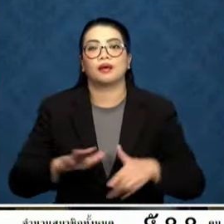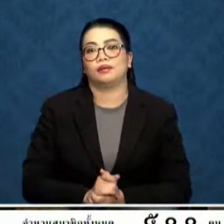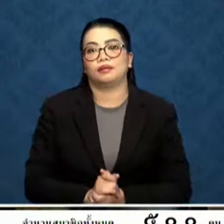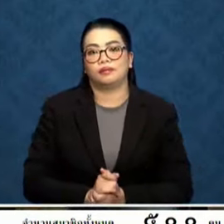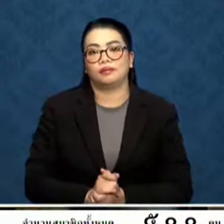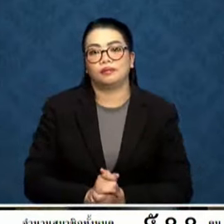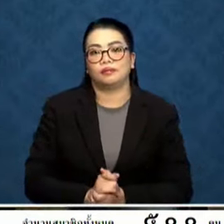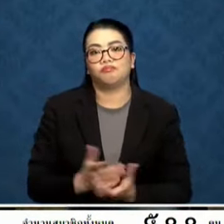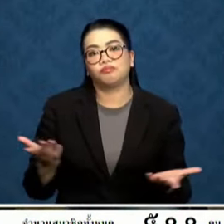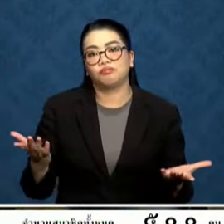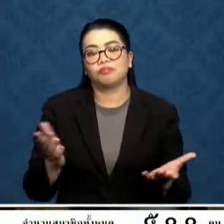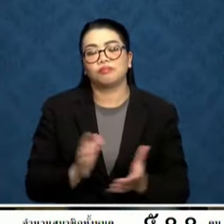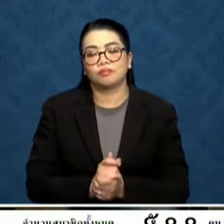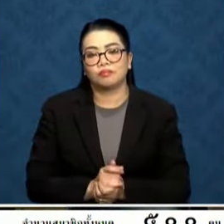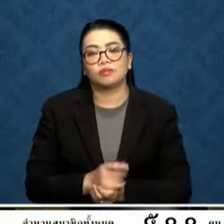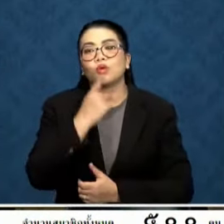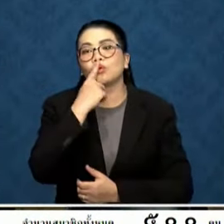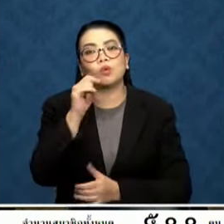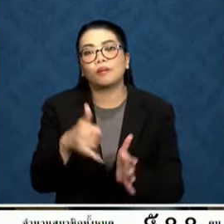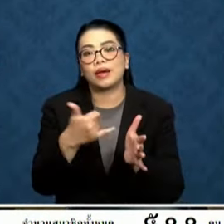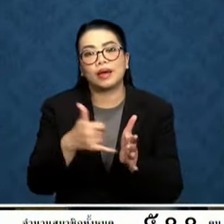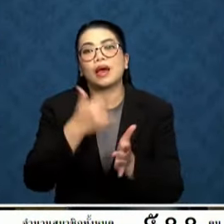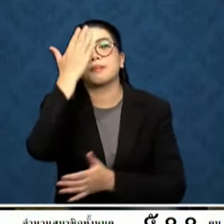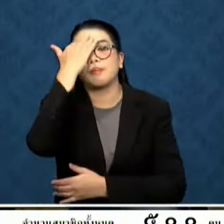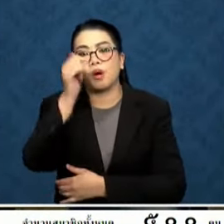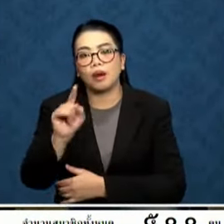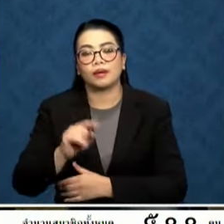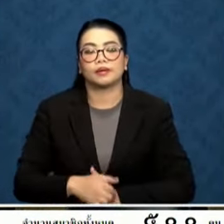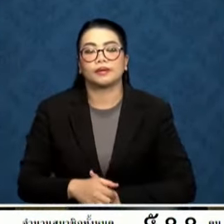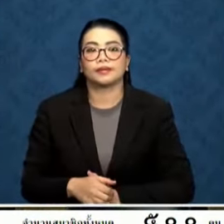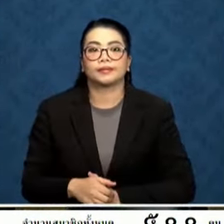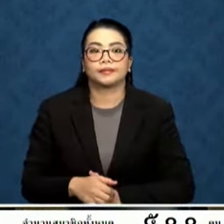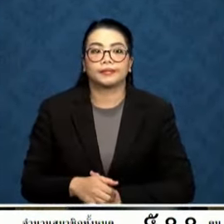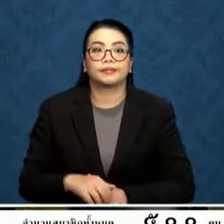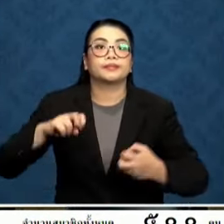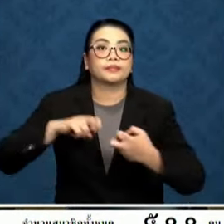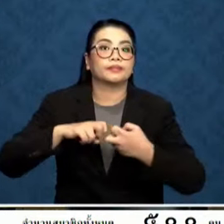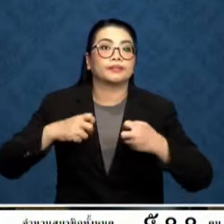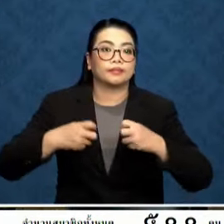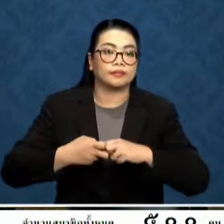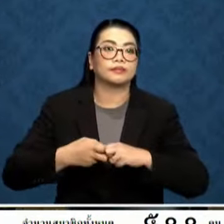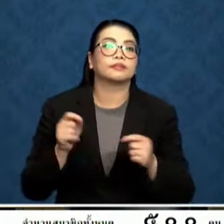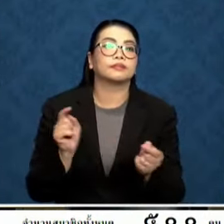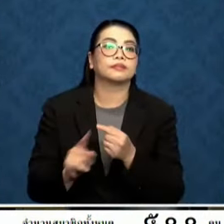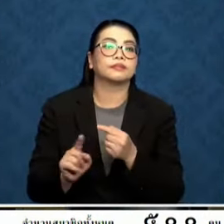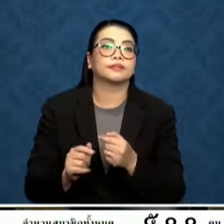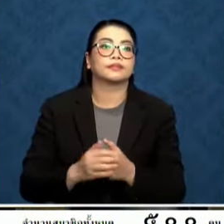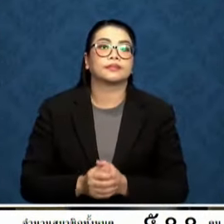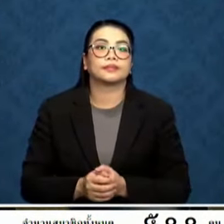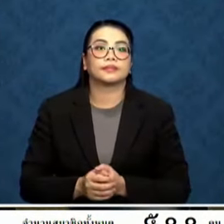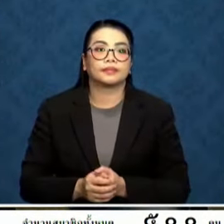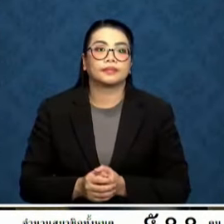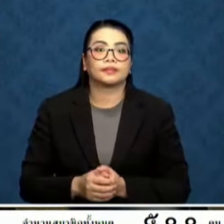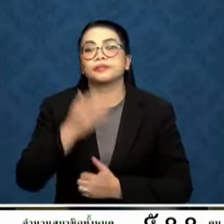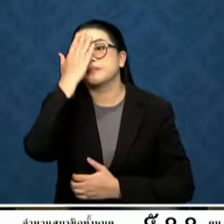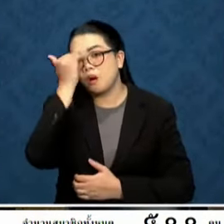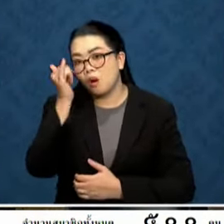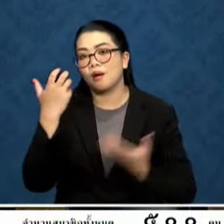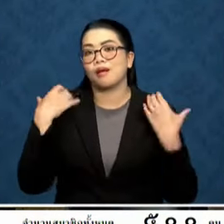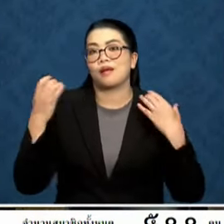ครับคำตอบง่ายๆเลยครับท่านประธานครับปัญหาก็คือว่าเป็นเพราะ